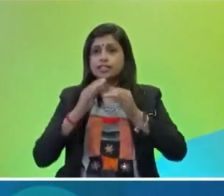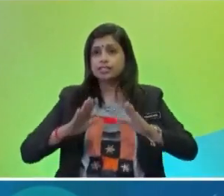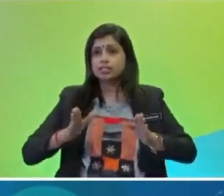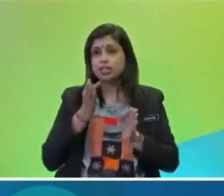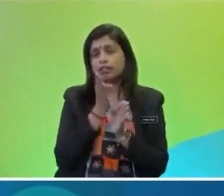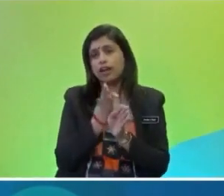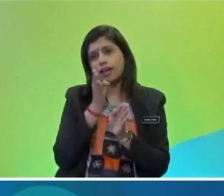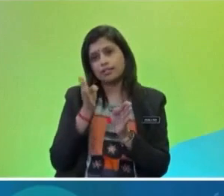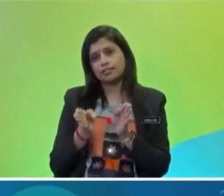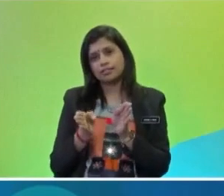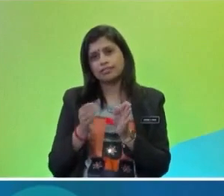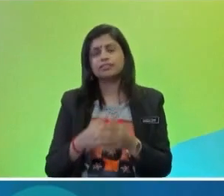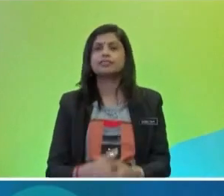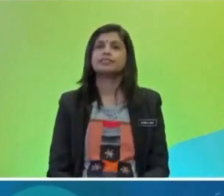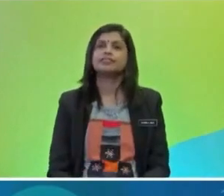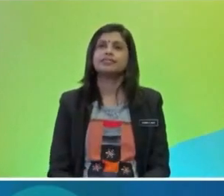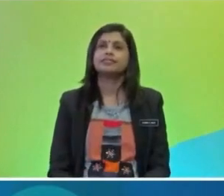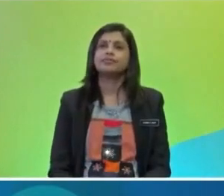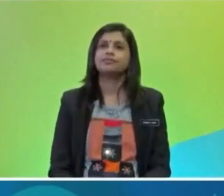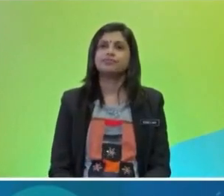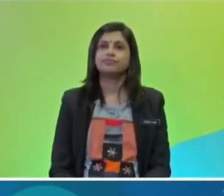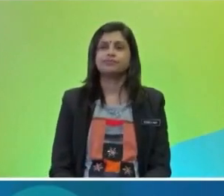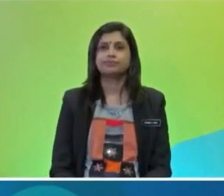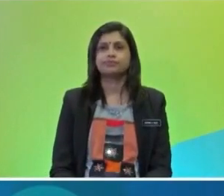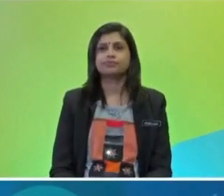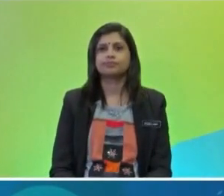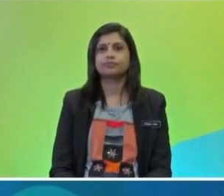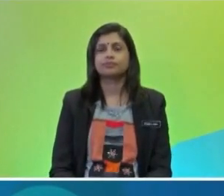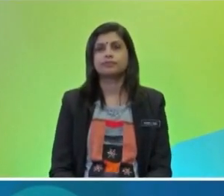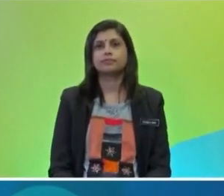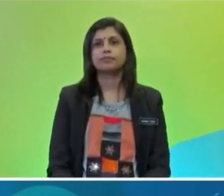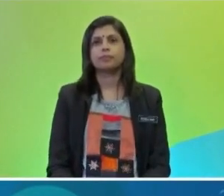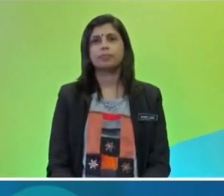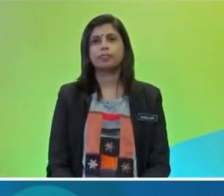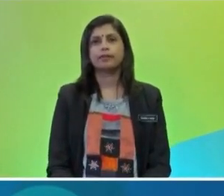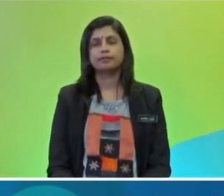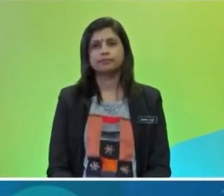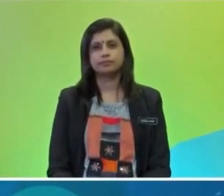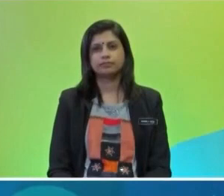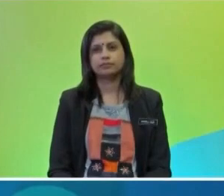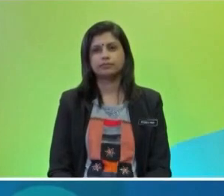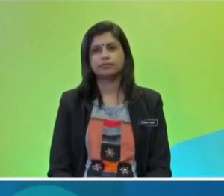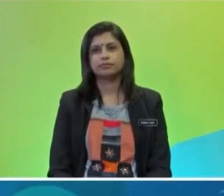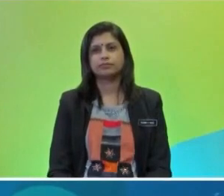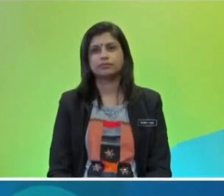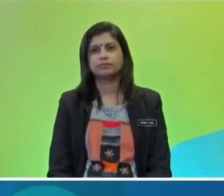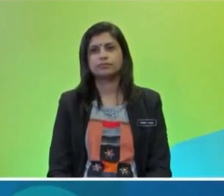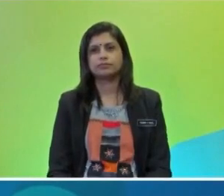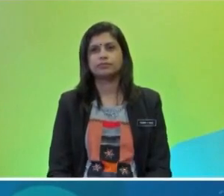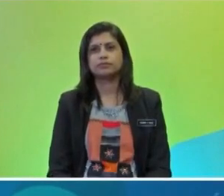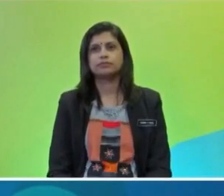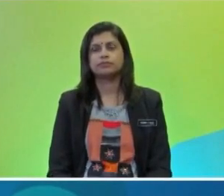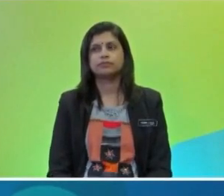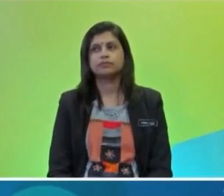sekali. Mendoakan kesejahteraan jiran. Yeah. Itu adalah satu cara berterima kasih terhadap jiran dan akhir sekali.